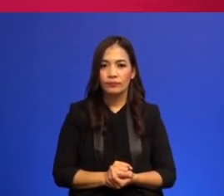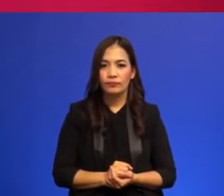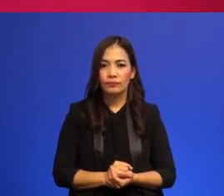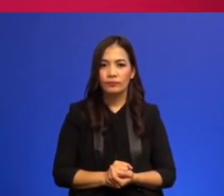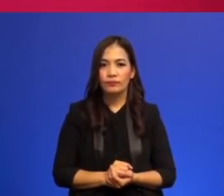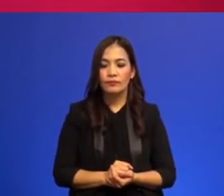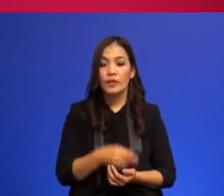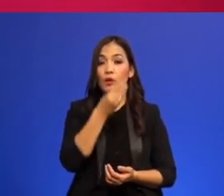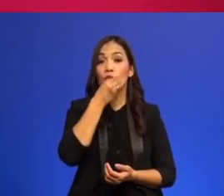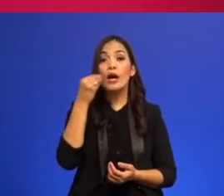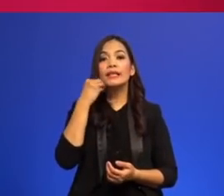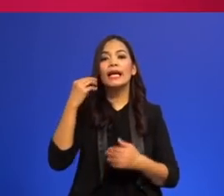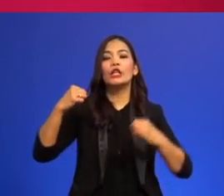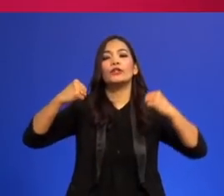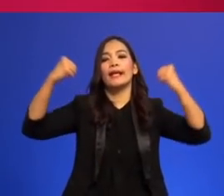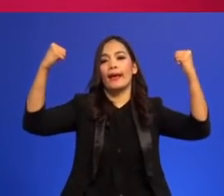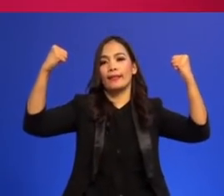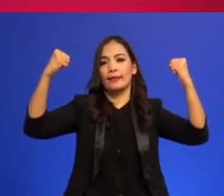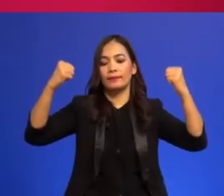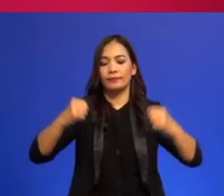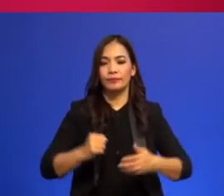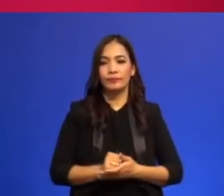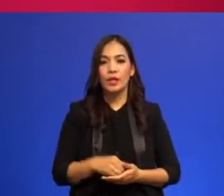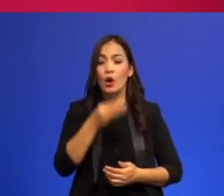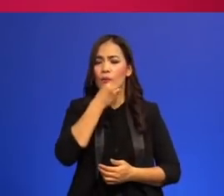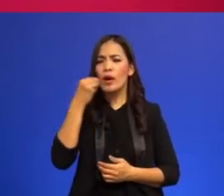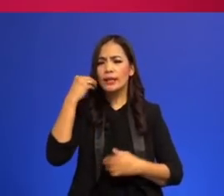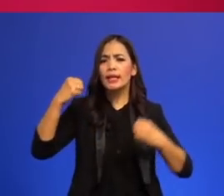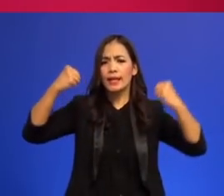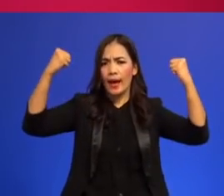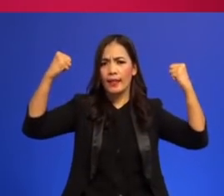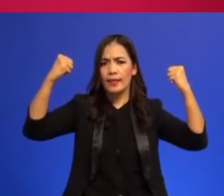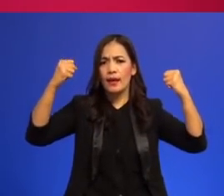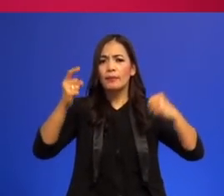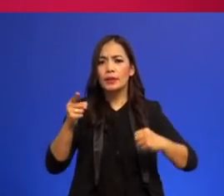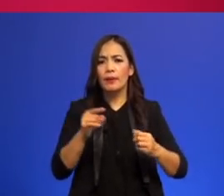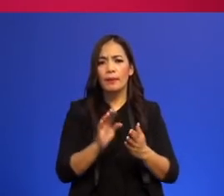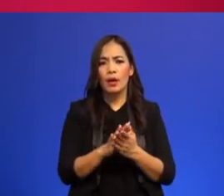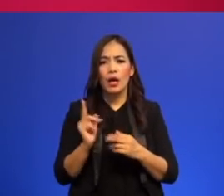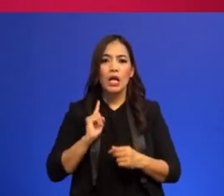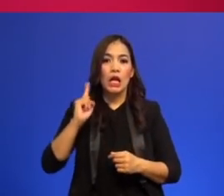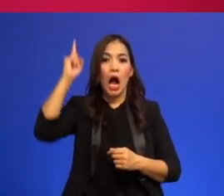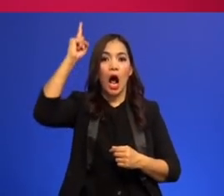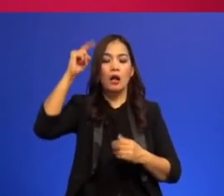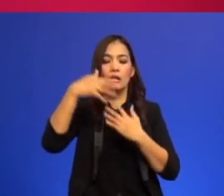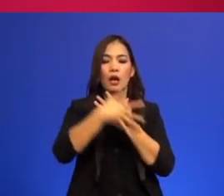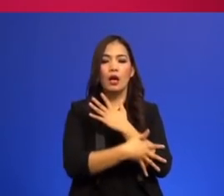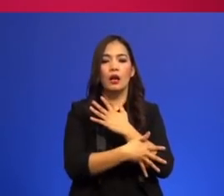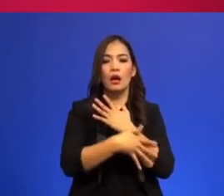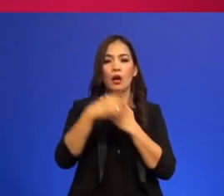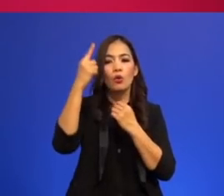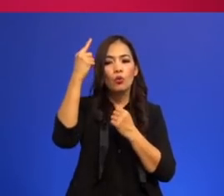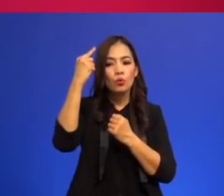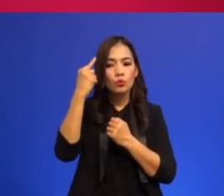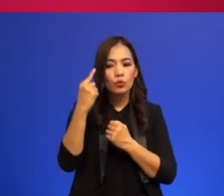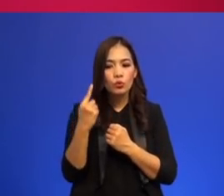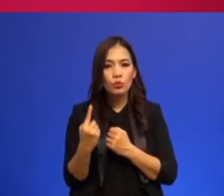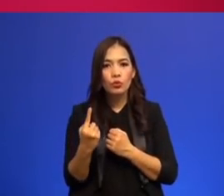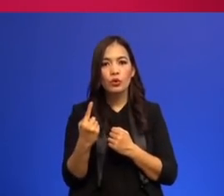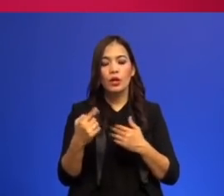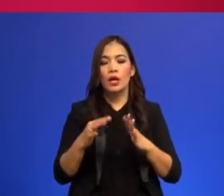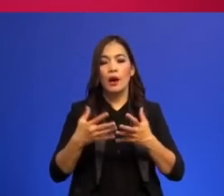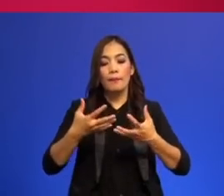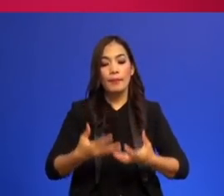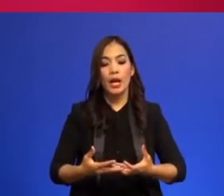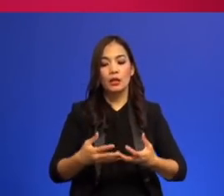Jadi puasa itu sehat. Puasa itu sehat, tekanan darah tinggi turun. Semua baik. Berat